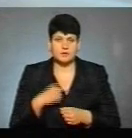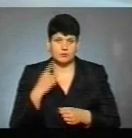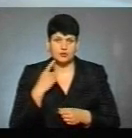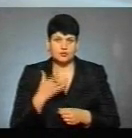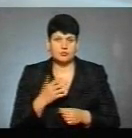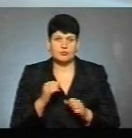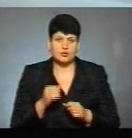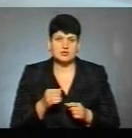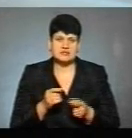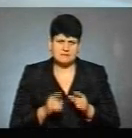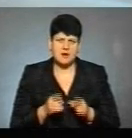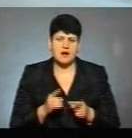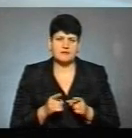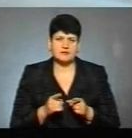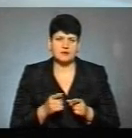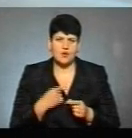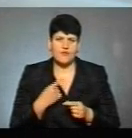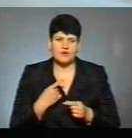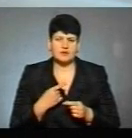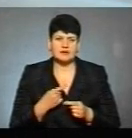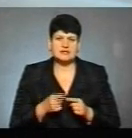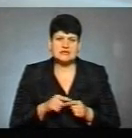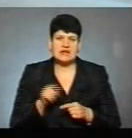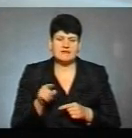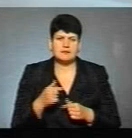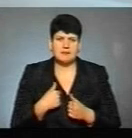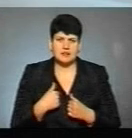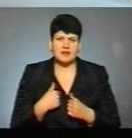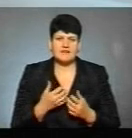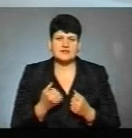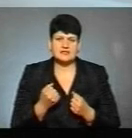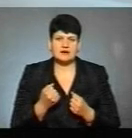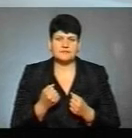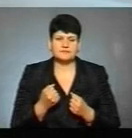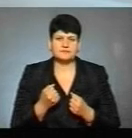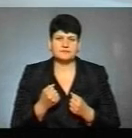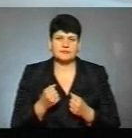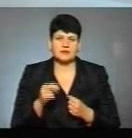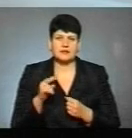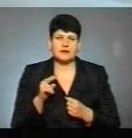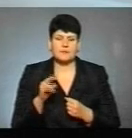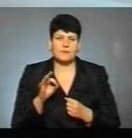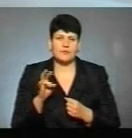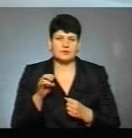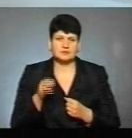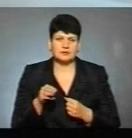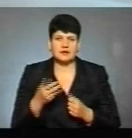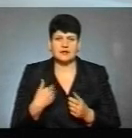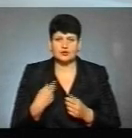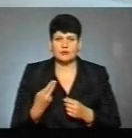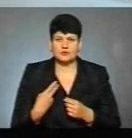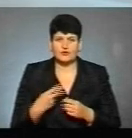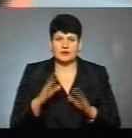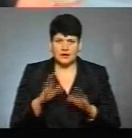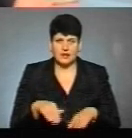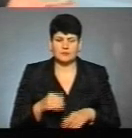подумав, може справді, ну, це він мене так трішки підвів. Я подумав, може, якщо ми обидва, то нехай вже